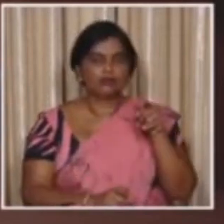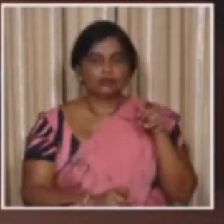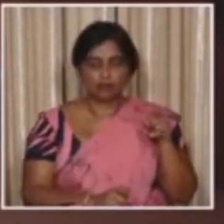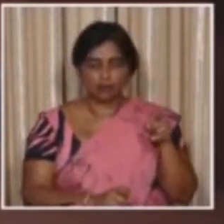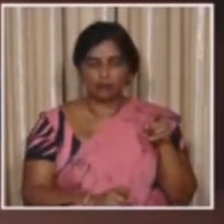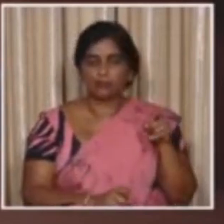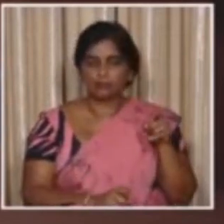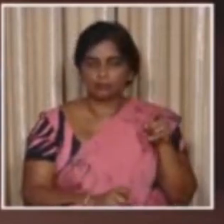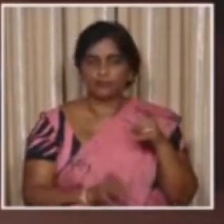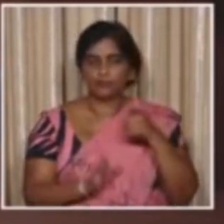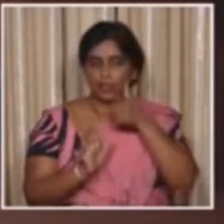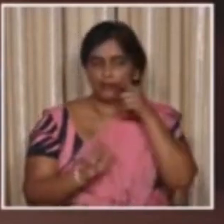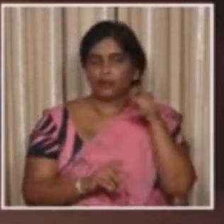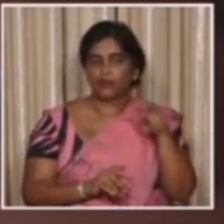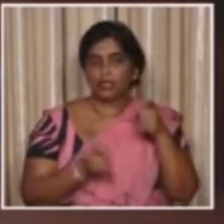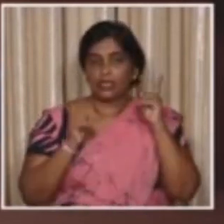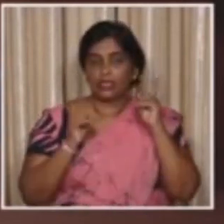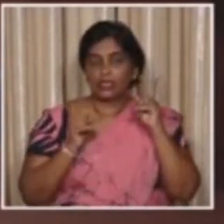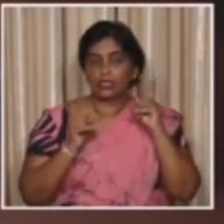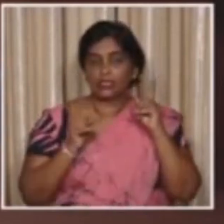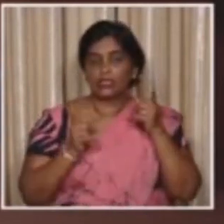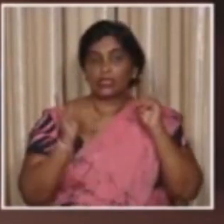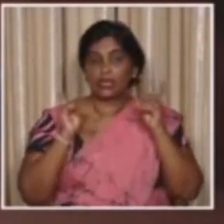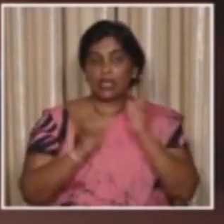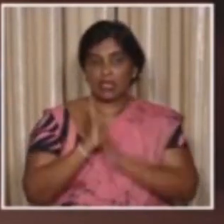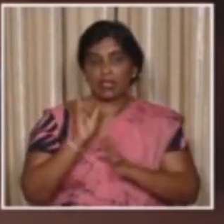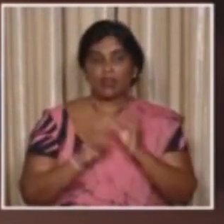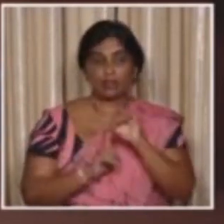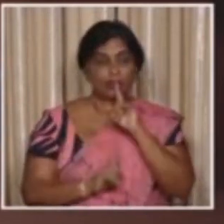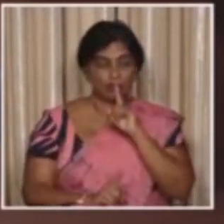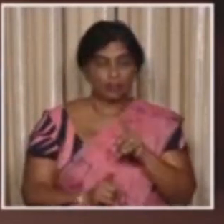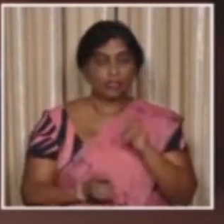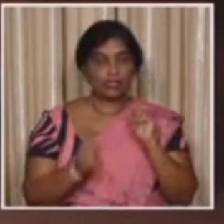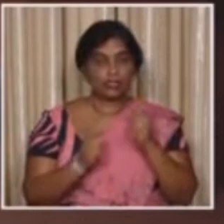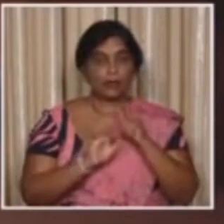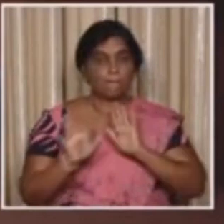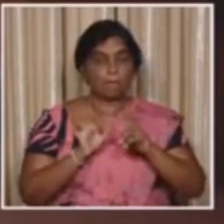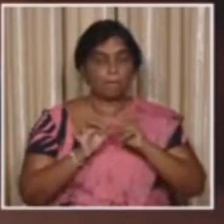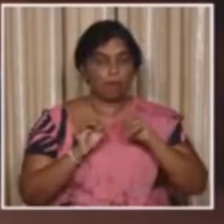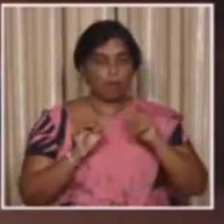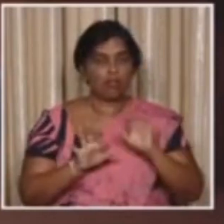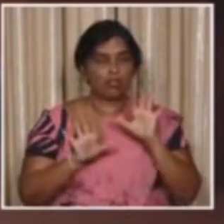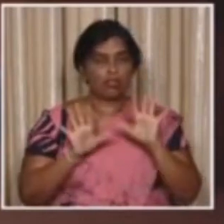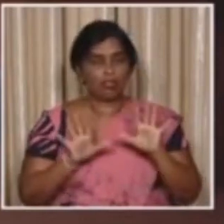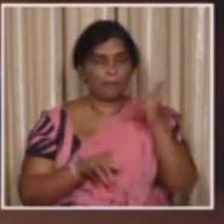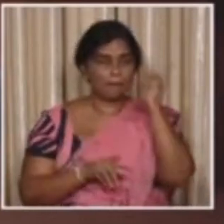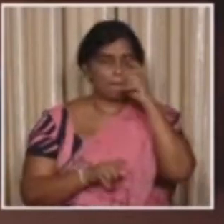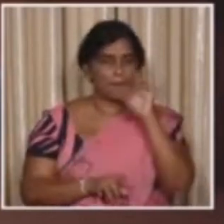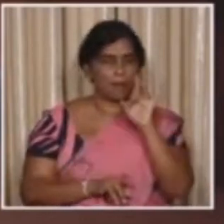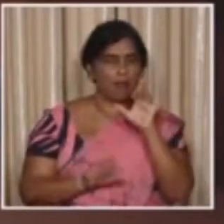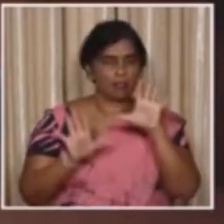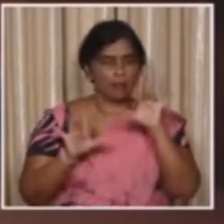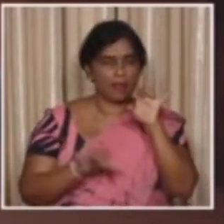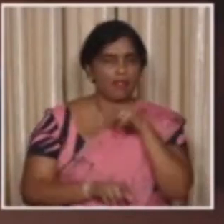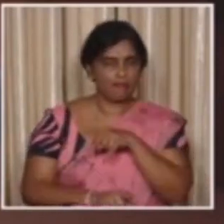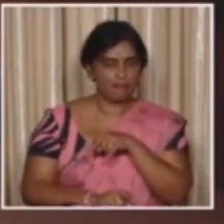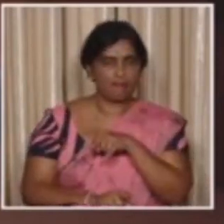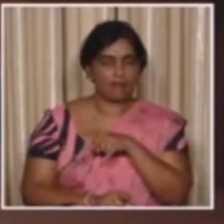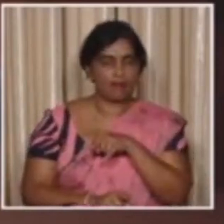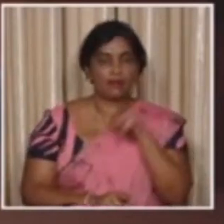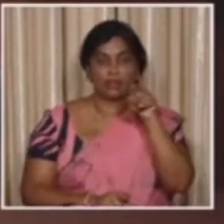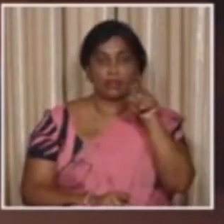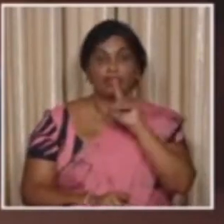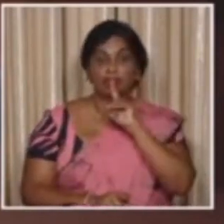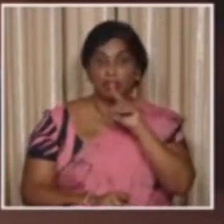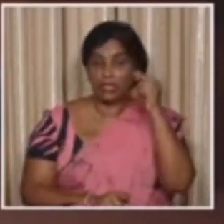මේ මේ මේ වීඩියෝ එක ක්‍රිකට් කවුද ක්‍රීඩා අමාත්‍යවරයා කෙනා ක්‍රිකට් පාලක මණ්ඩලෙන් ගන්න 10ක් පඩි ගන්න 10ක් 15ක් මේක ඉන්නවා කියලා. ඔබතුමා